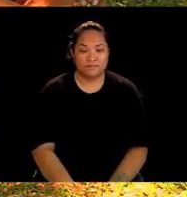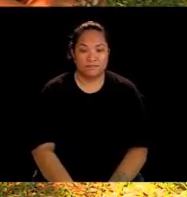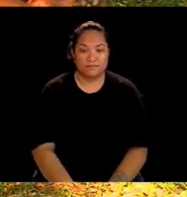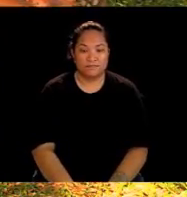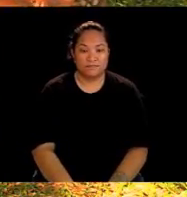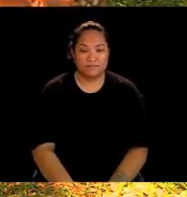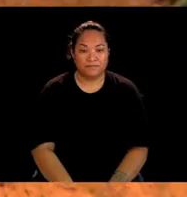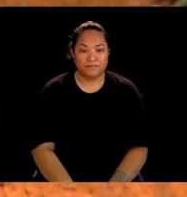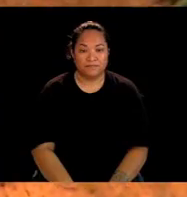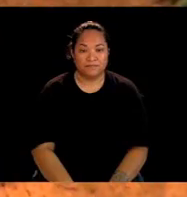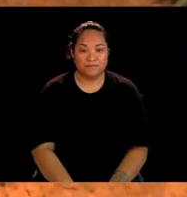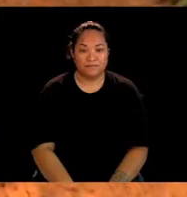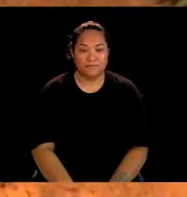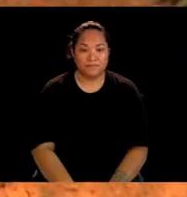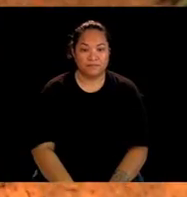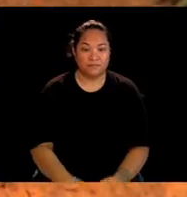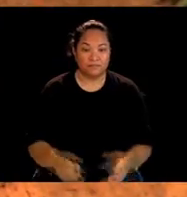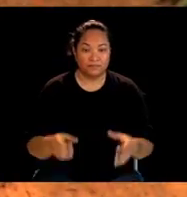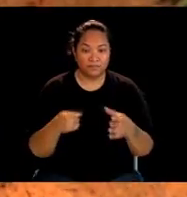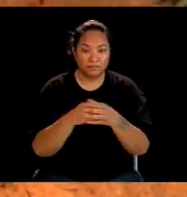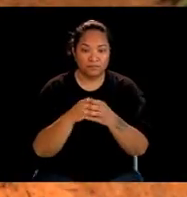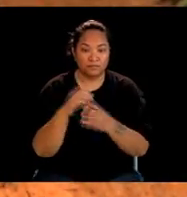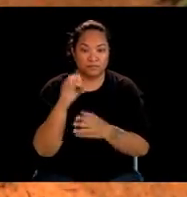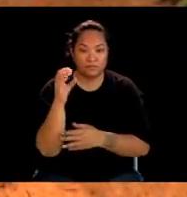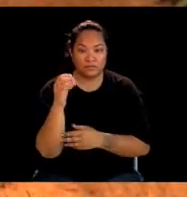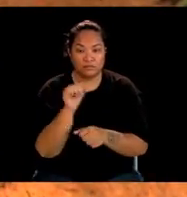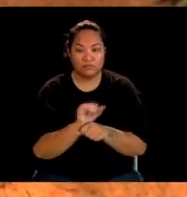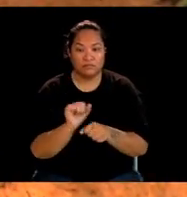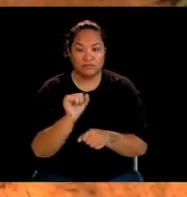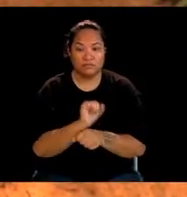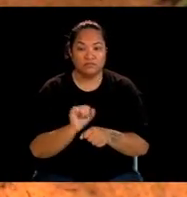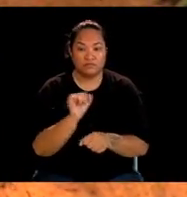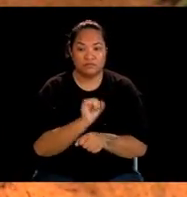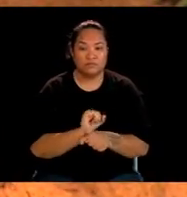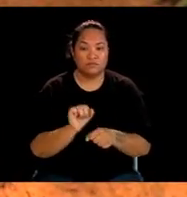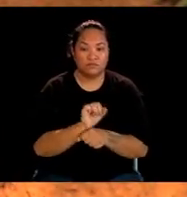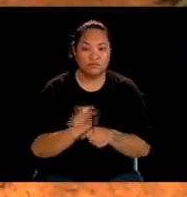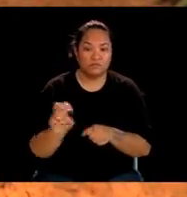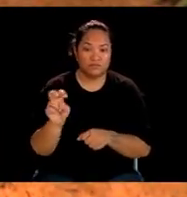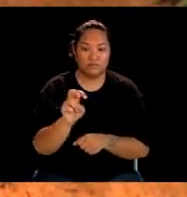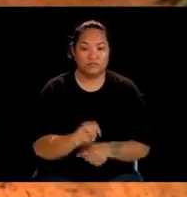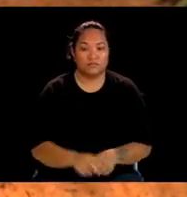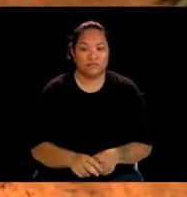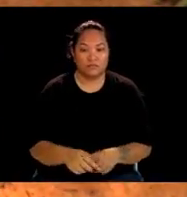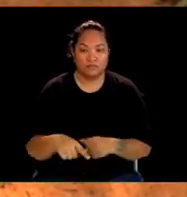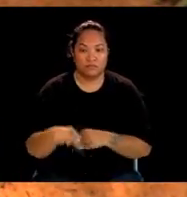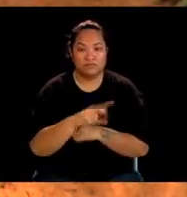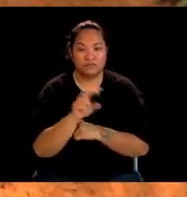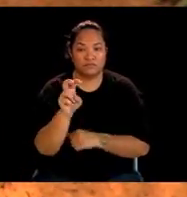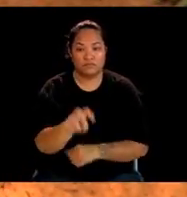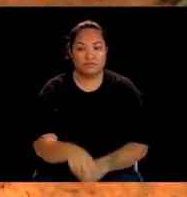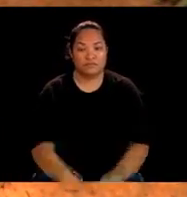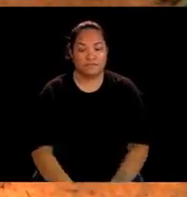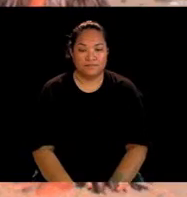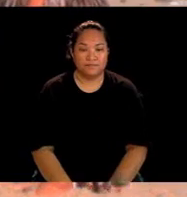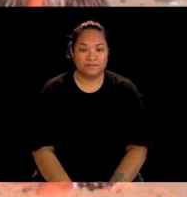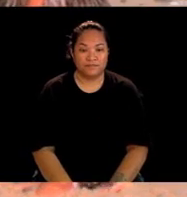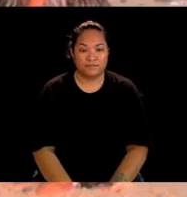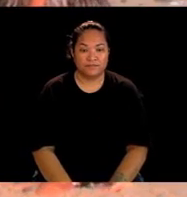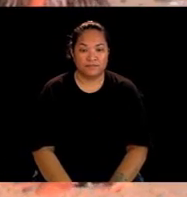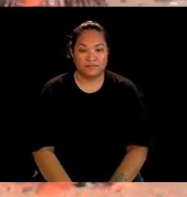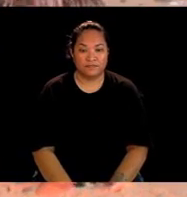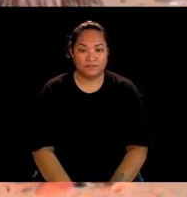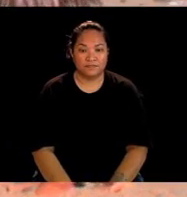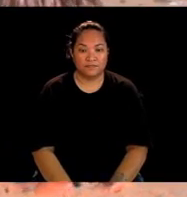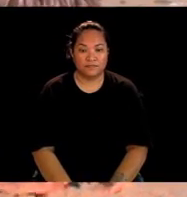siha. Iman atsang gumagwalo igehalom na tano siha. Fumat mamaulik dan